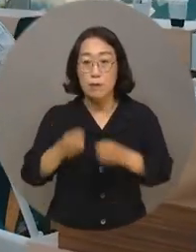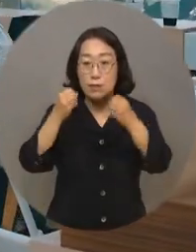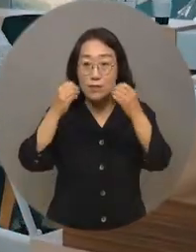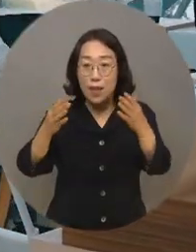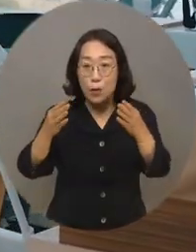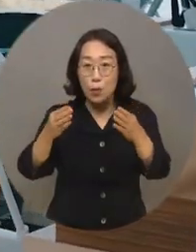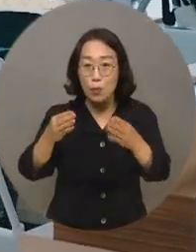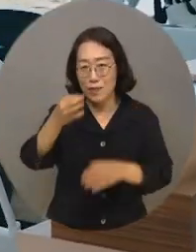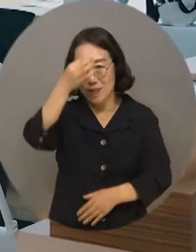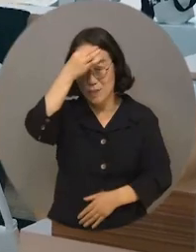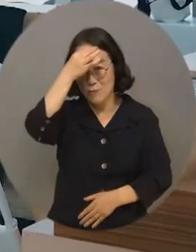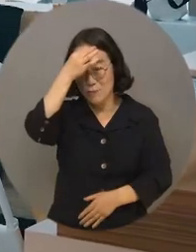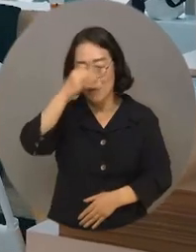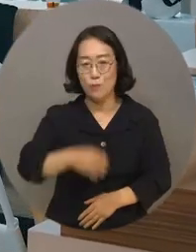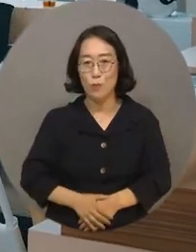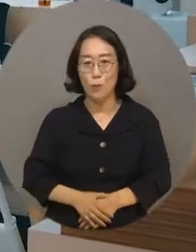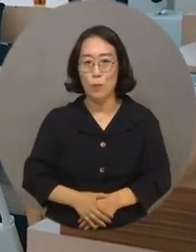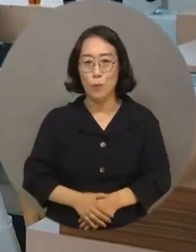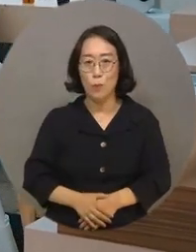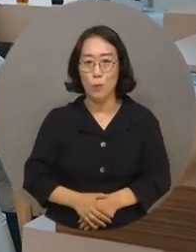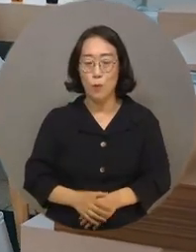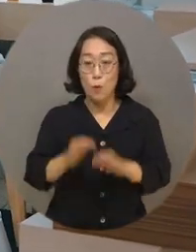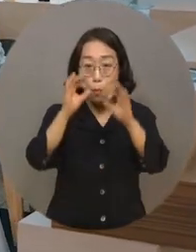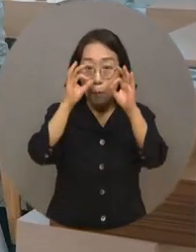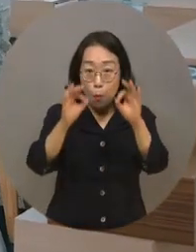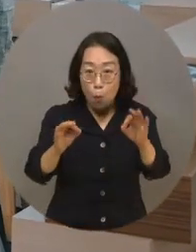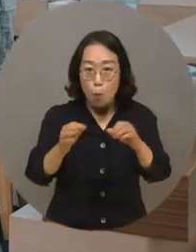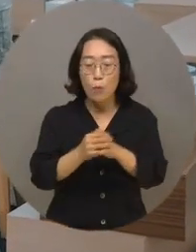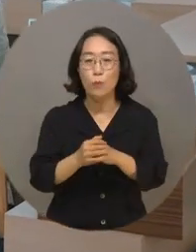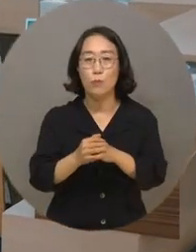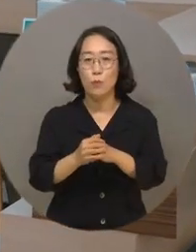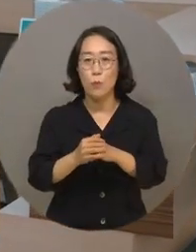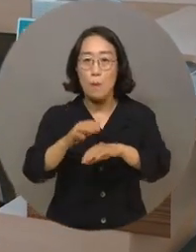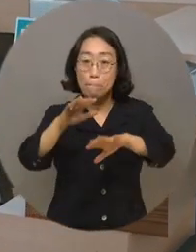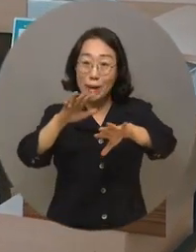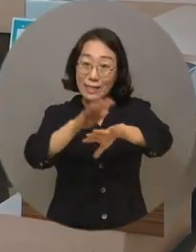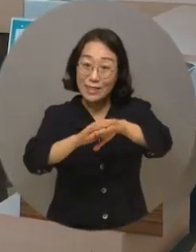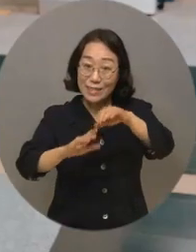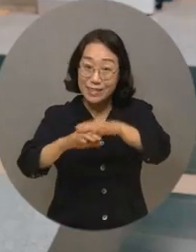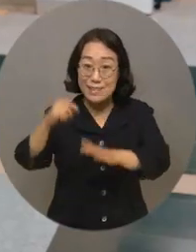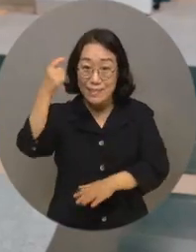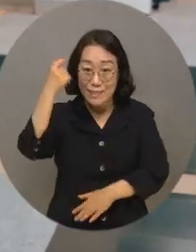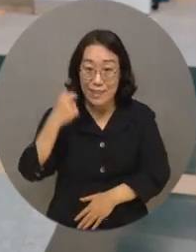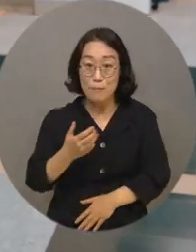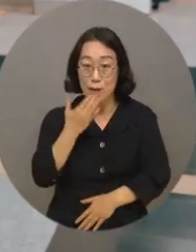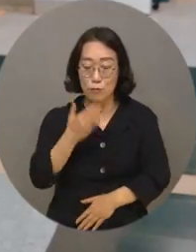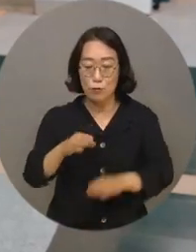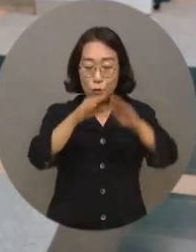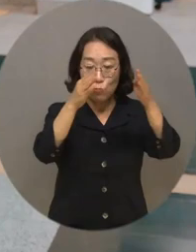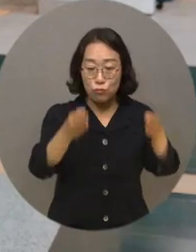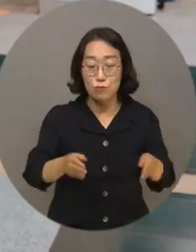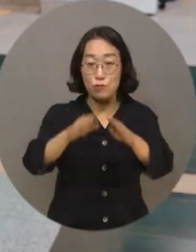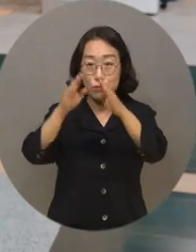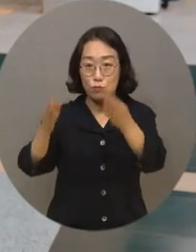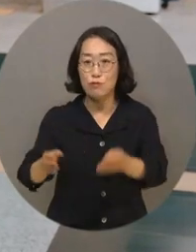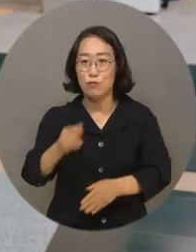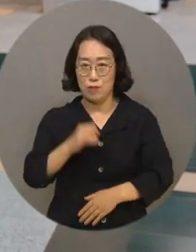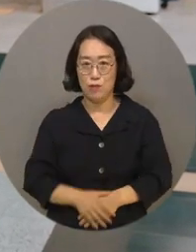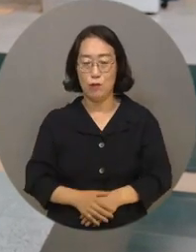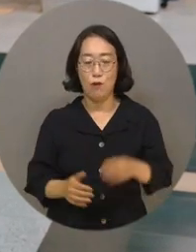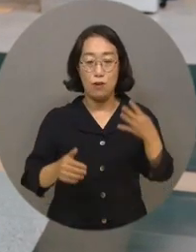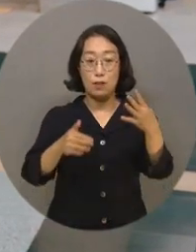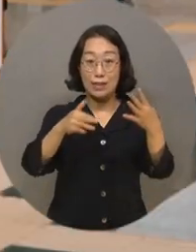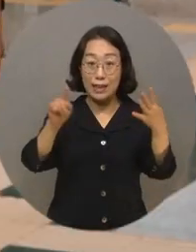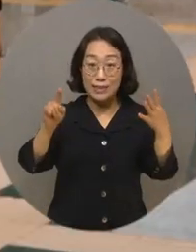신디사이저와 시각과 촉각으로 즐기는 댄스 게임 등 총 5개의 부스가 전시됐습니다. 4차